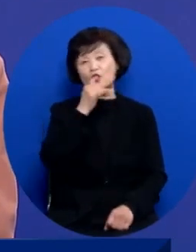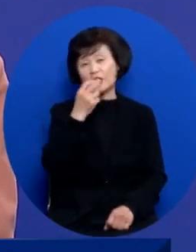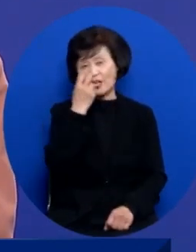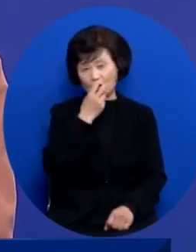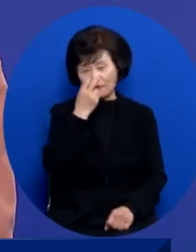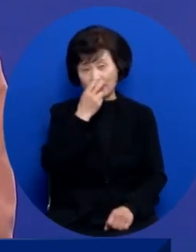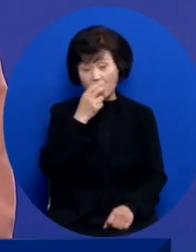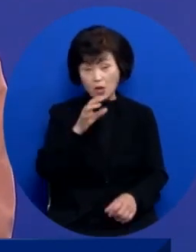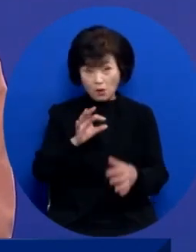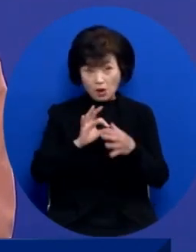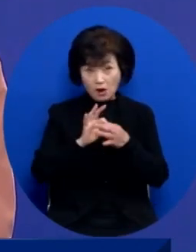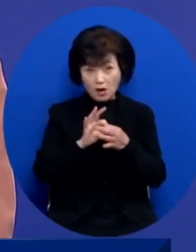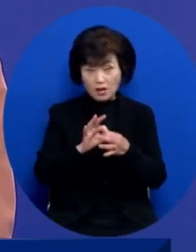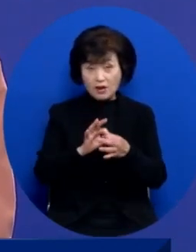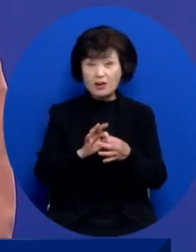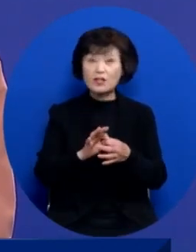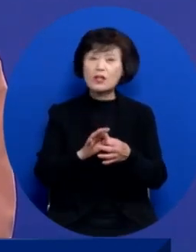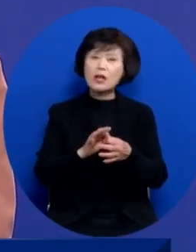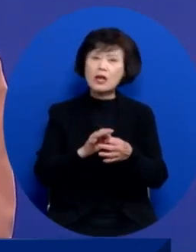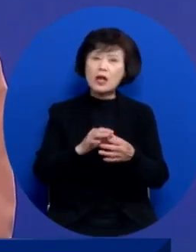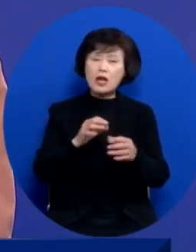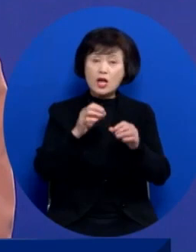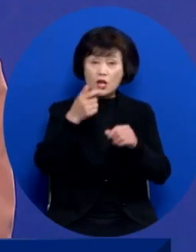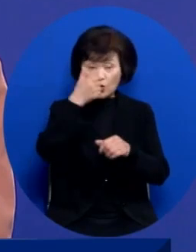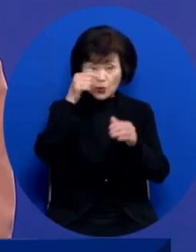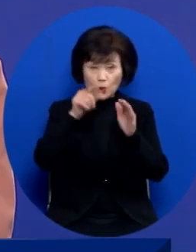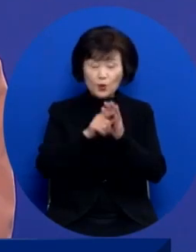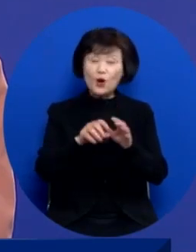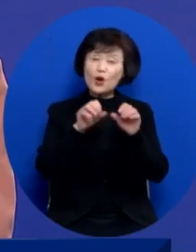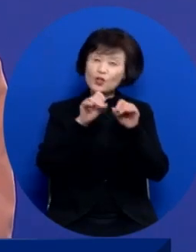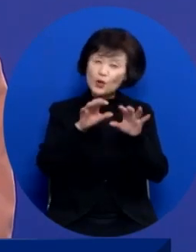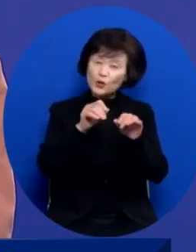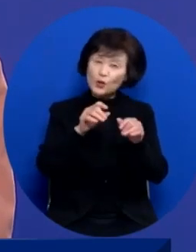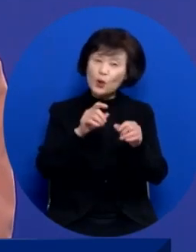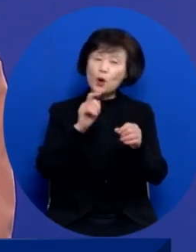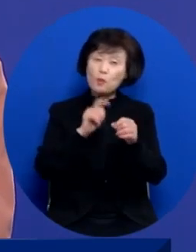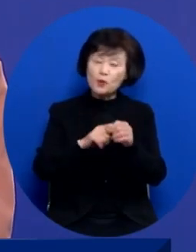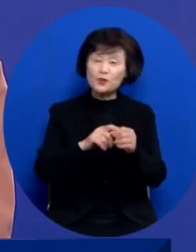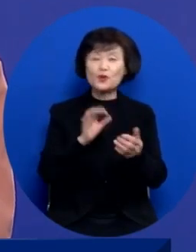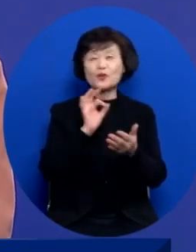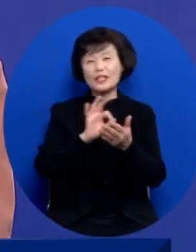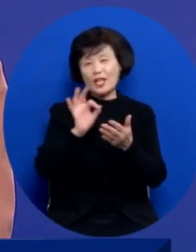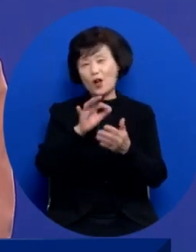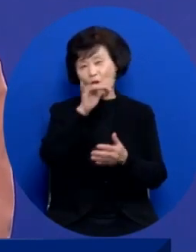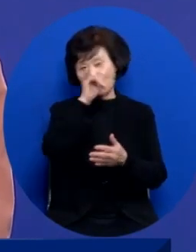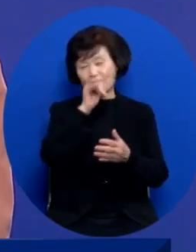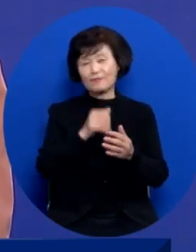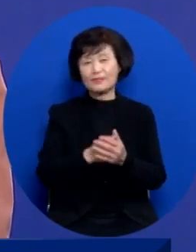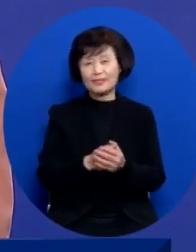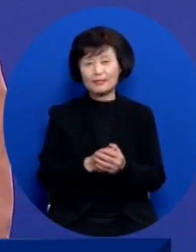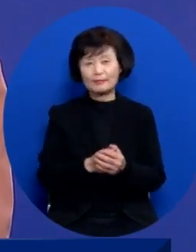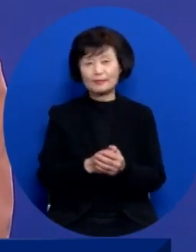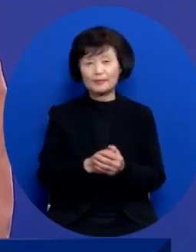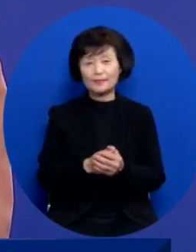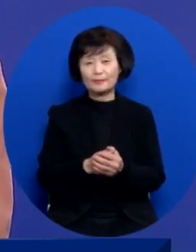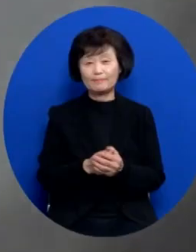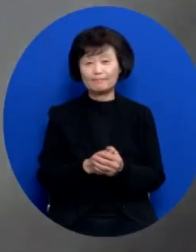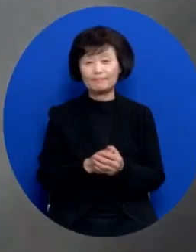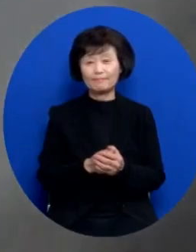이와 관련해 MBTI가 기독교 선교 도구로 활용되고 있다는데요. 우려의 목소리도 있습니다. 이가연 기자입니다.